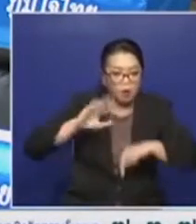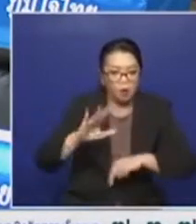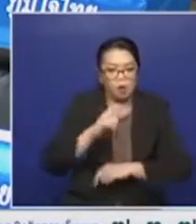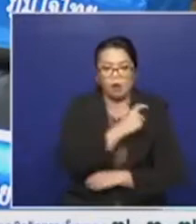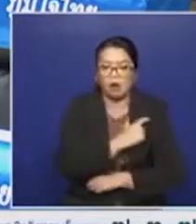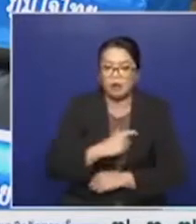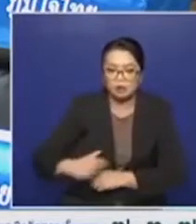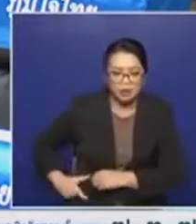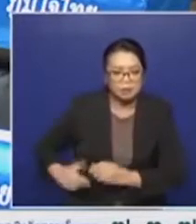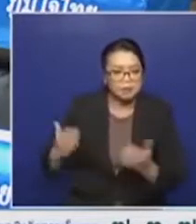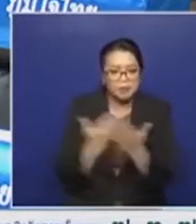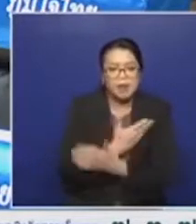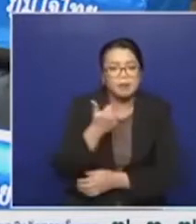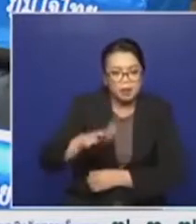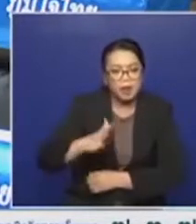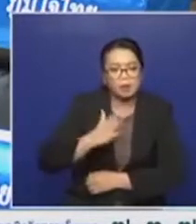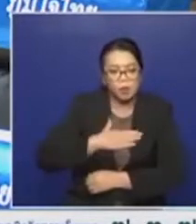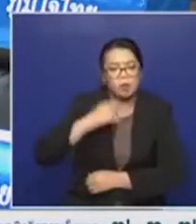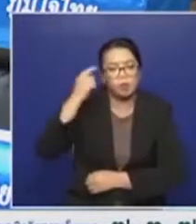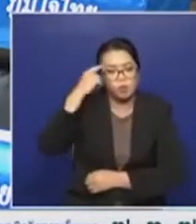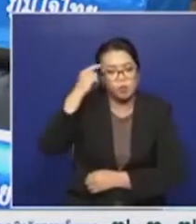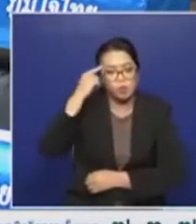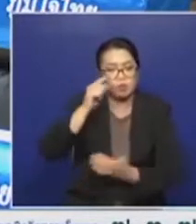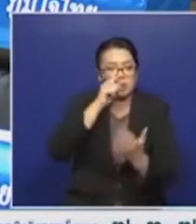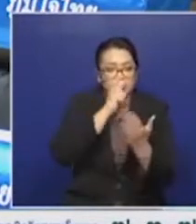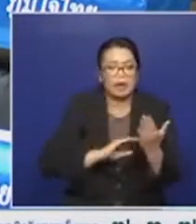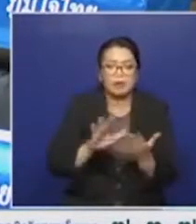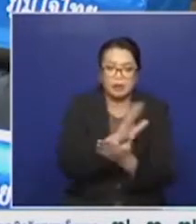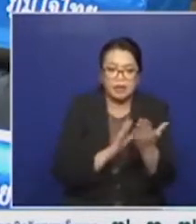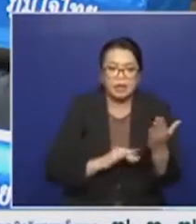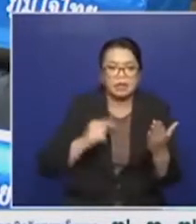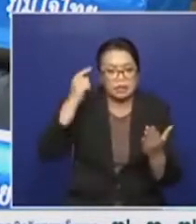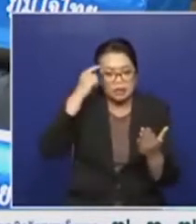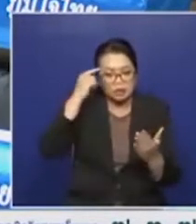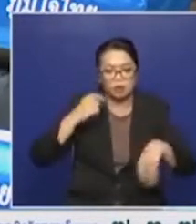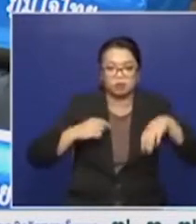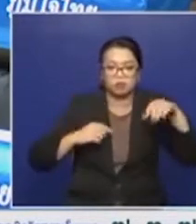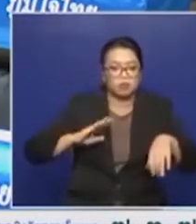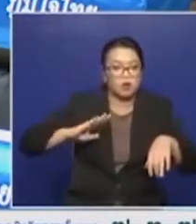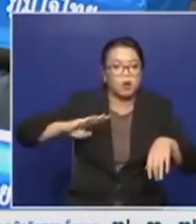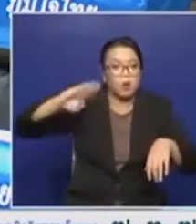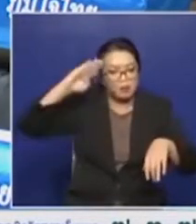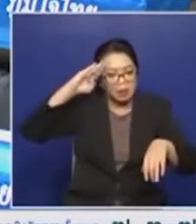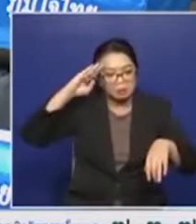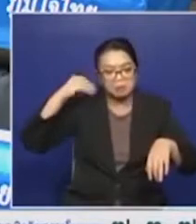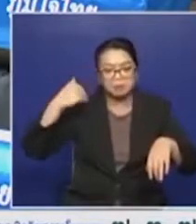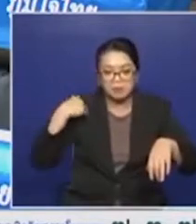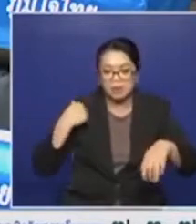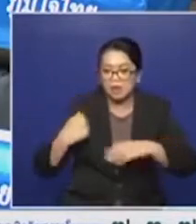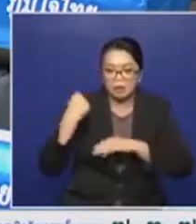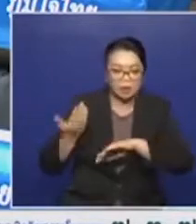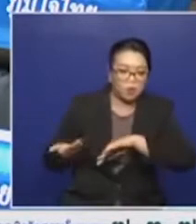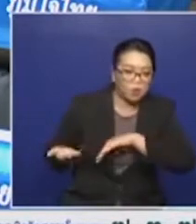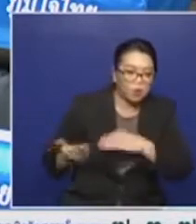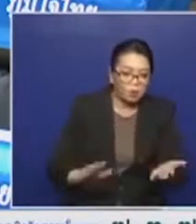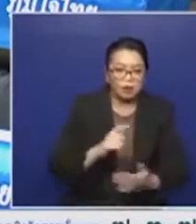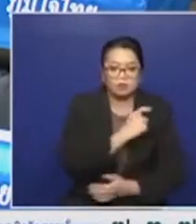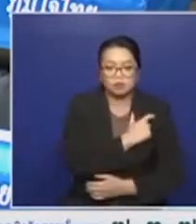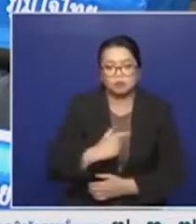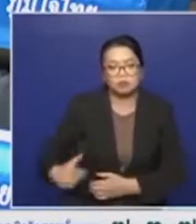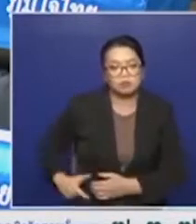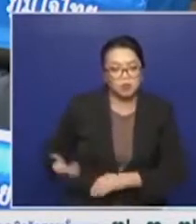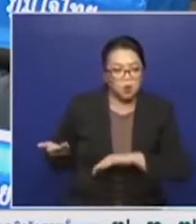ต้องย้ำว่าไม่มีใครในประเทศนี้นอกจากกองทัพที่มีศักยภาพในการล้มล้างสถาบันพระ